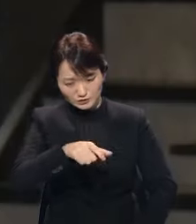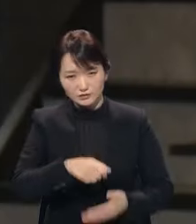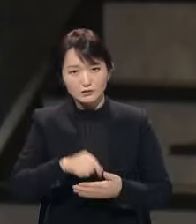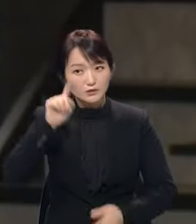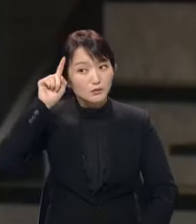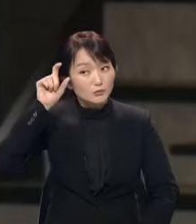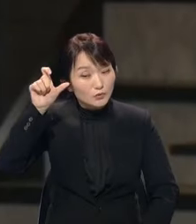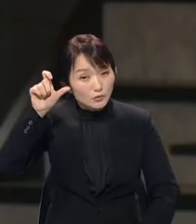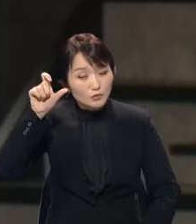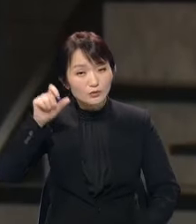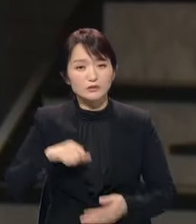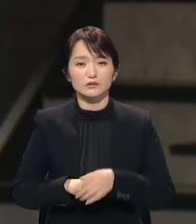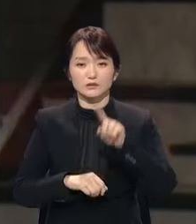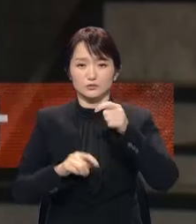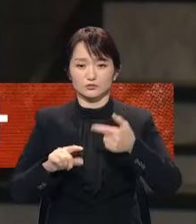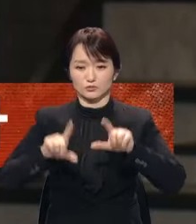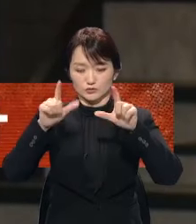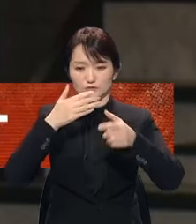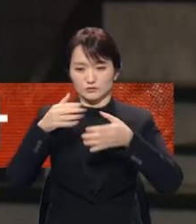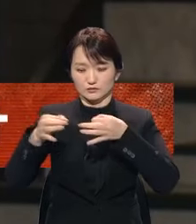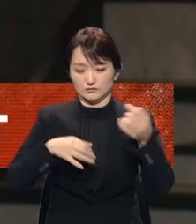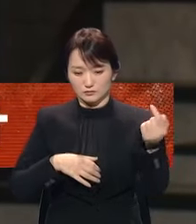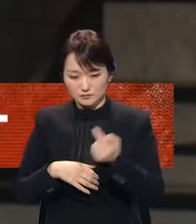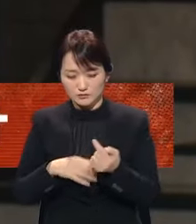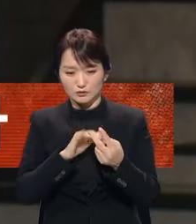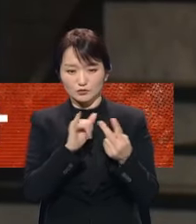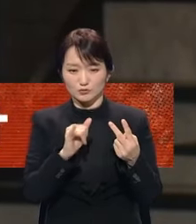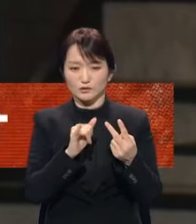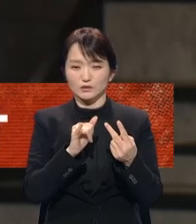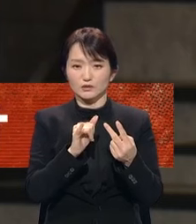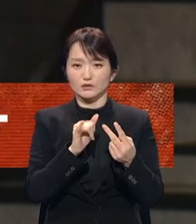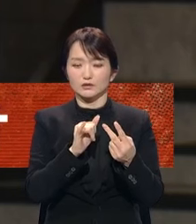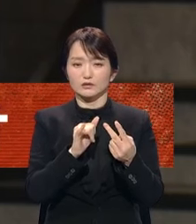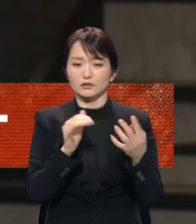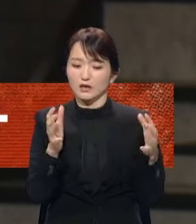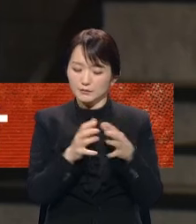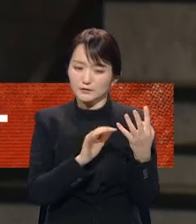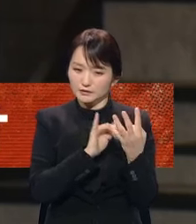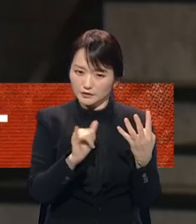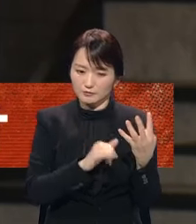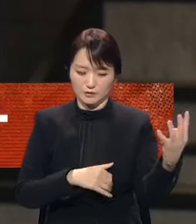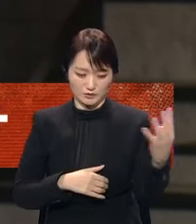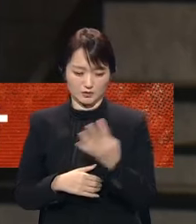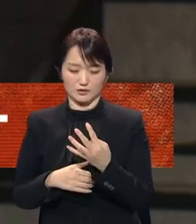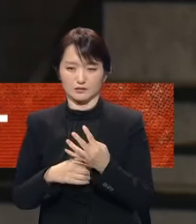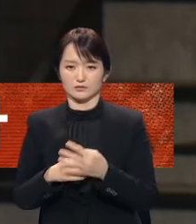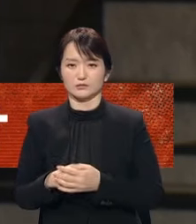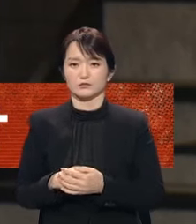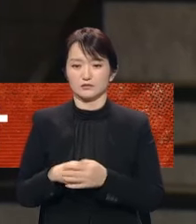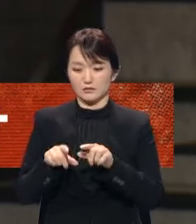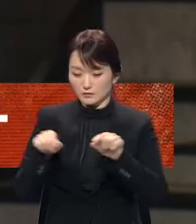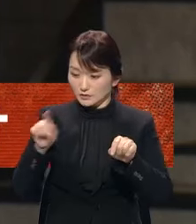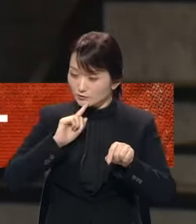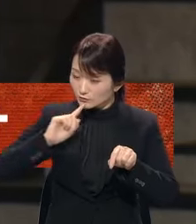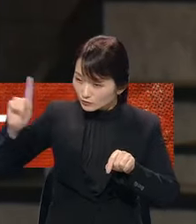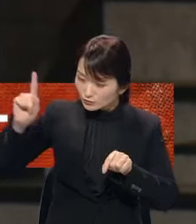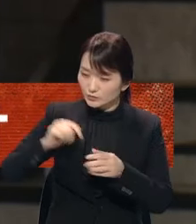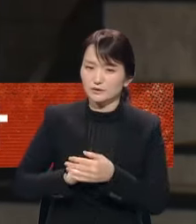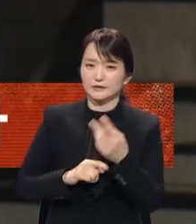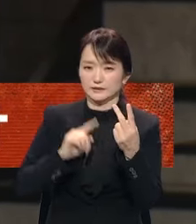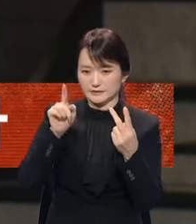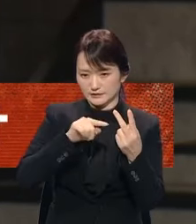날 식당을 찾아왔는데 그 두 명에다가 또 두 명이 더 왔어요. 그래서 음식을 2인분을 시키고 소주를 갖다가 4병을